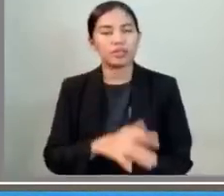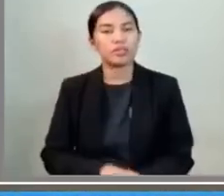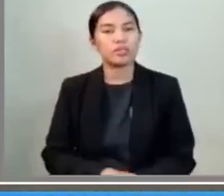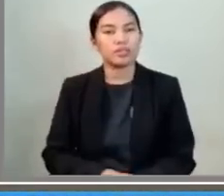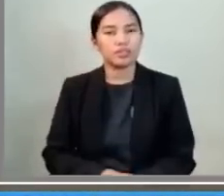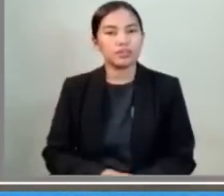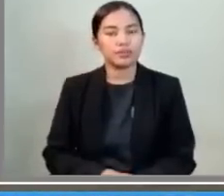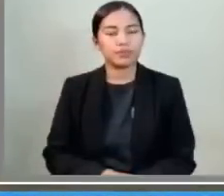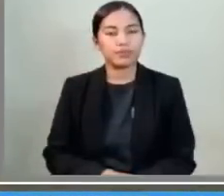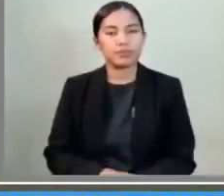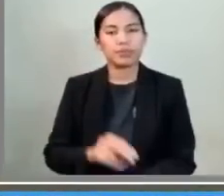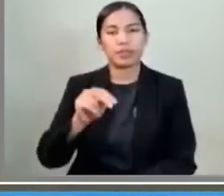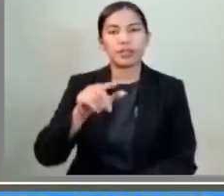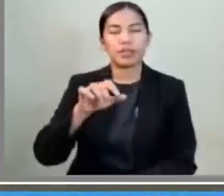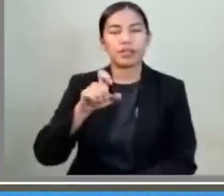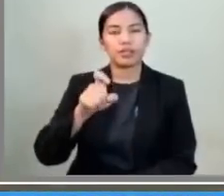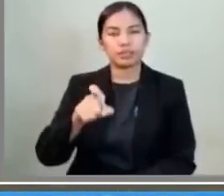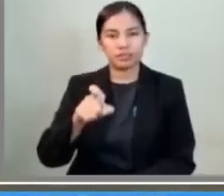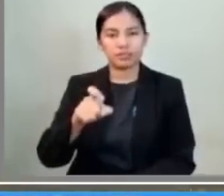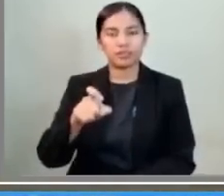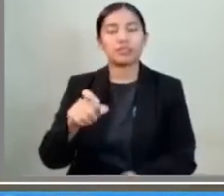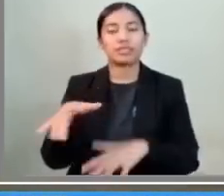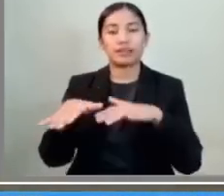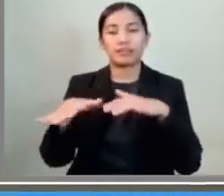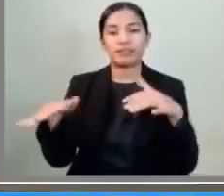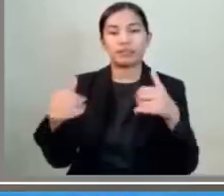NLEX Asitex Traffic Senior Manager Robin Ignacio.